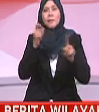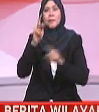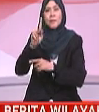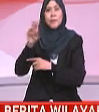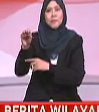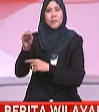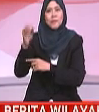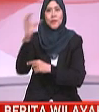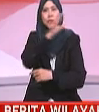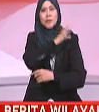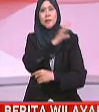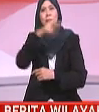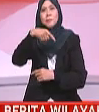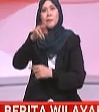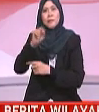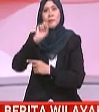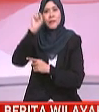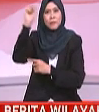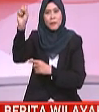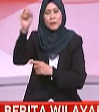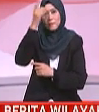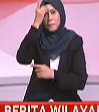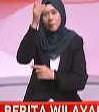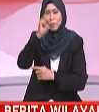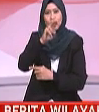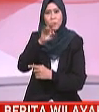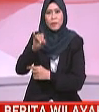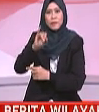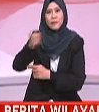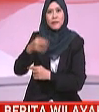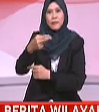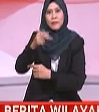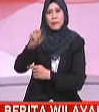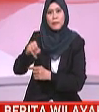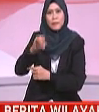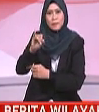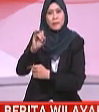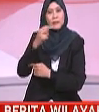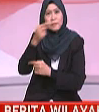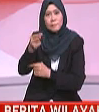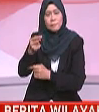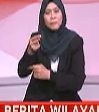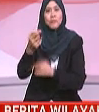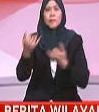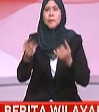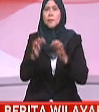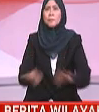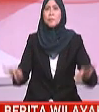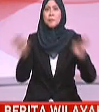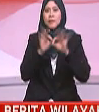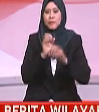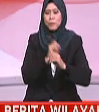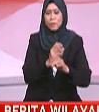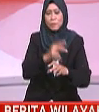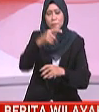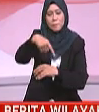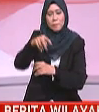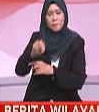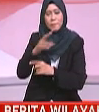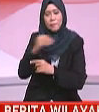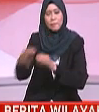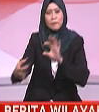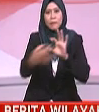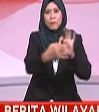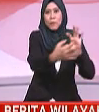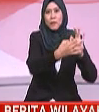yang juga pengerusi PN Sabah, Datuk Seri Panglima Haji Ji Nur berkata, keutamaan ketika ini adalah usaha PN serta